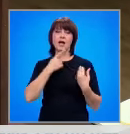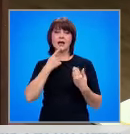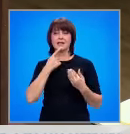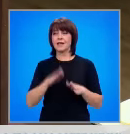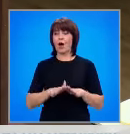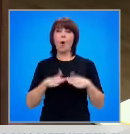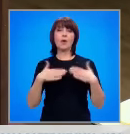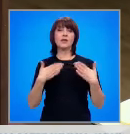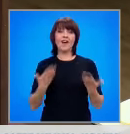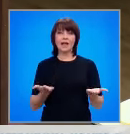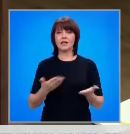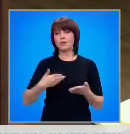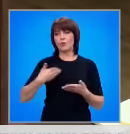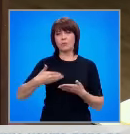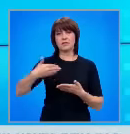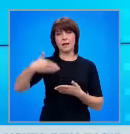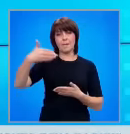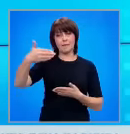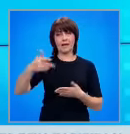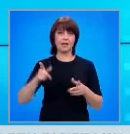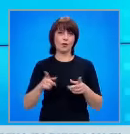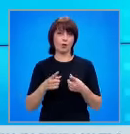хората в организацията, която управлява.